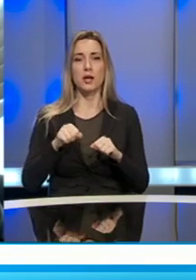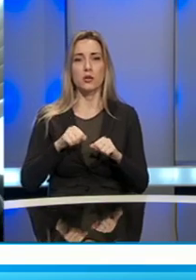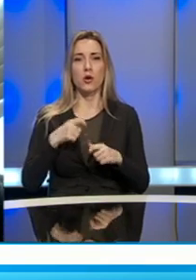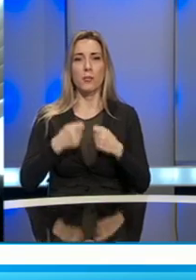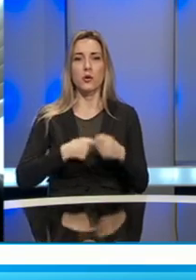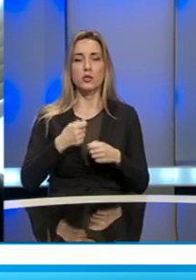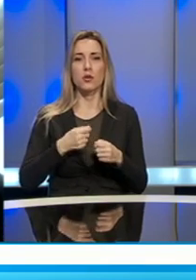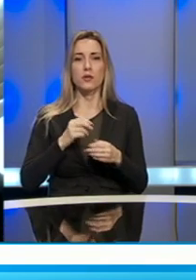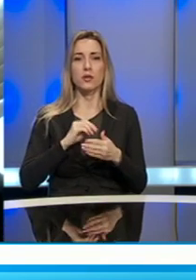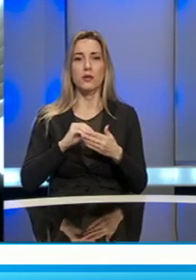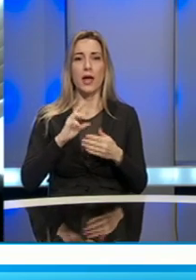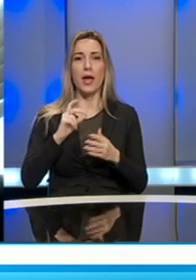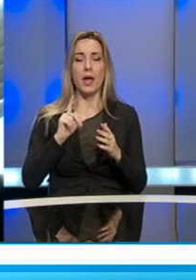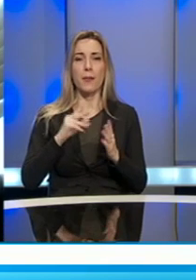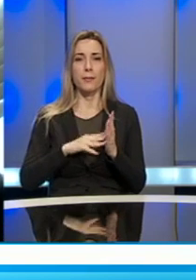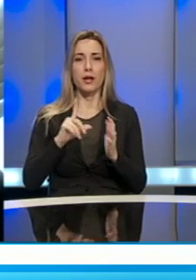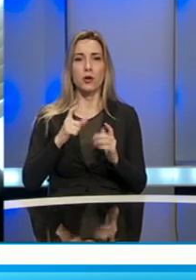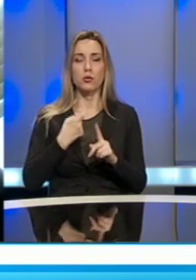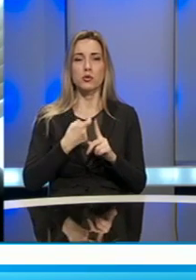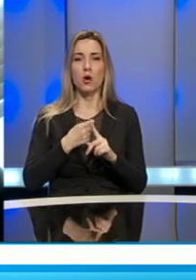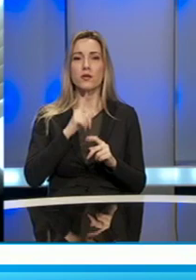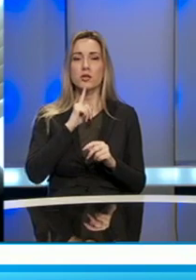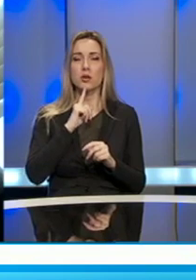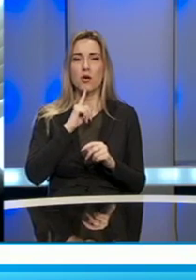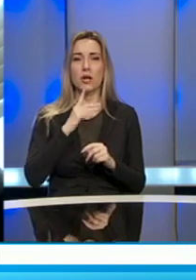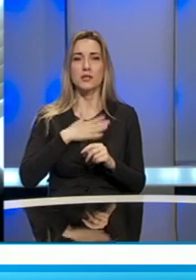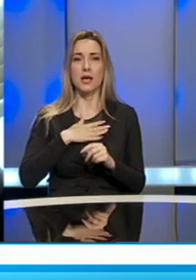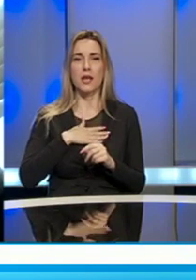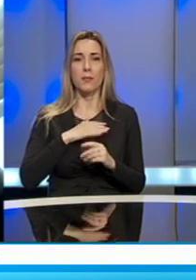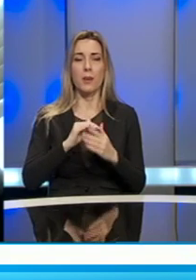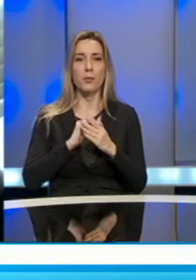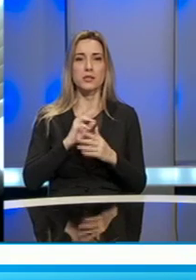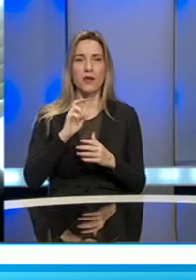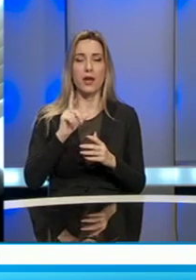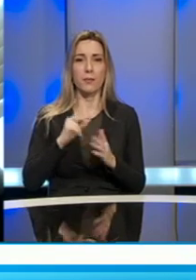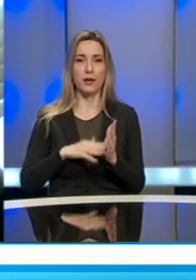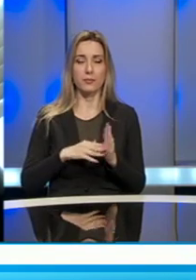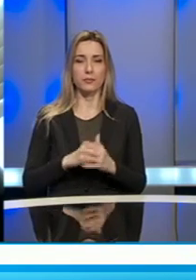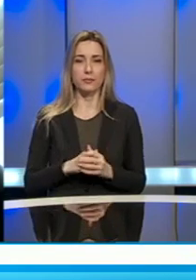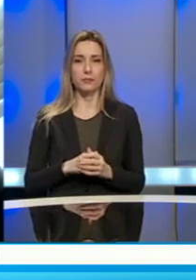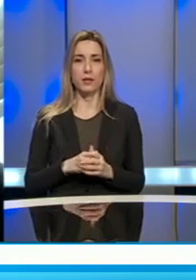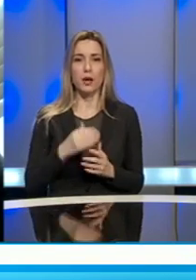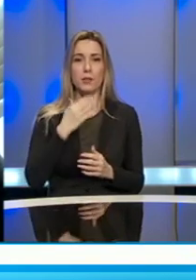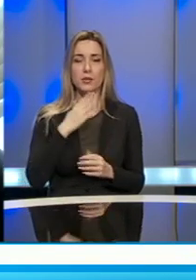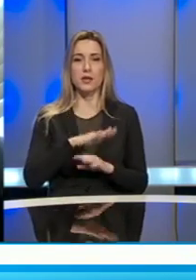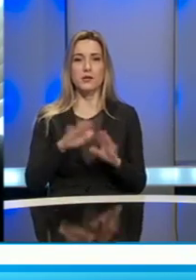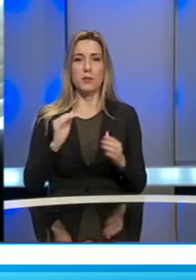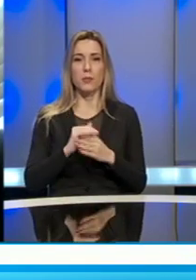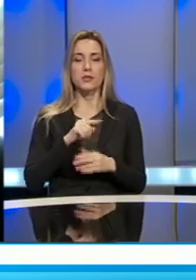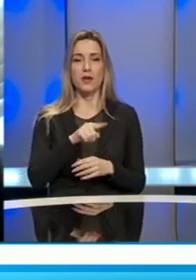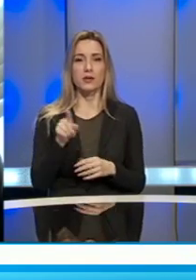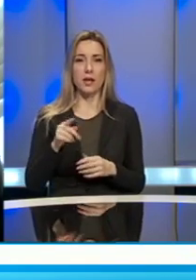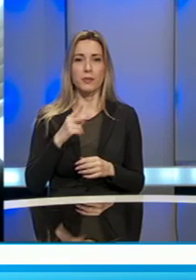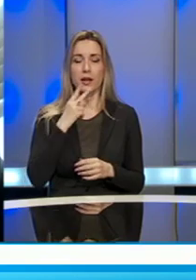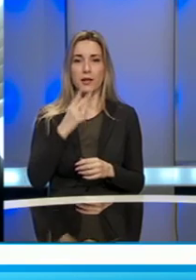poslovnih novina Emilom Kučukovićem, koji je sa nama. Pozdrav, Emile. Pozdrav svima, pozdrav tebi Danko,